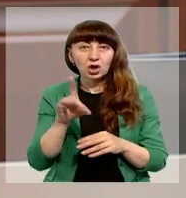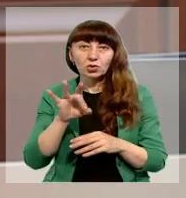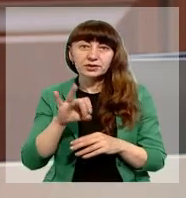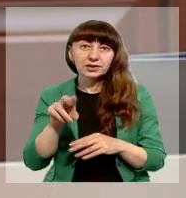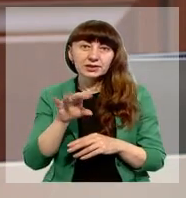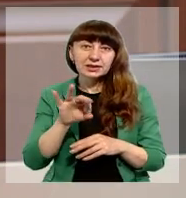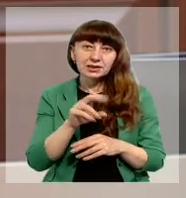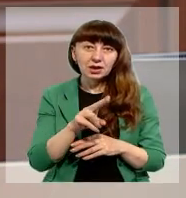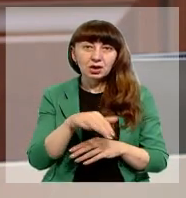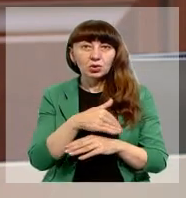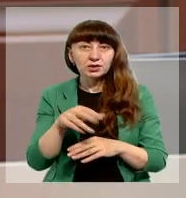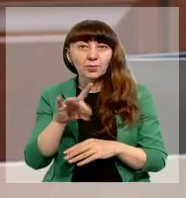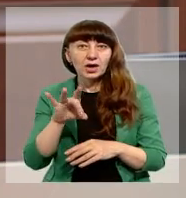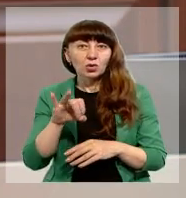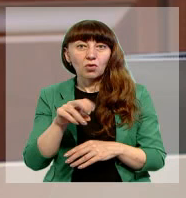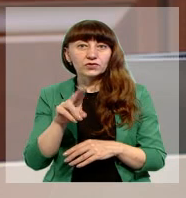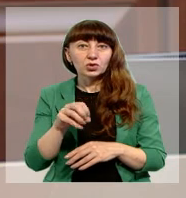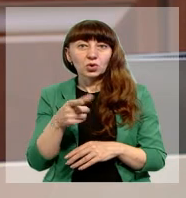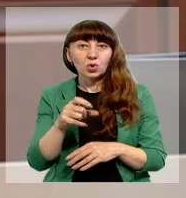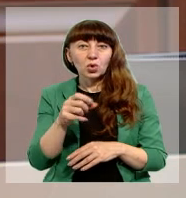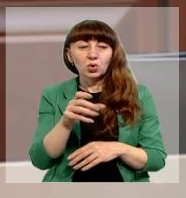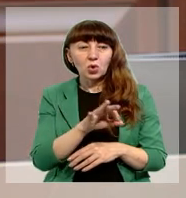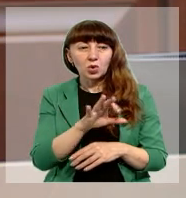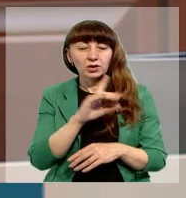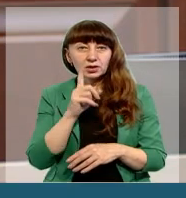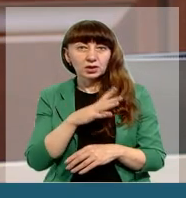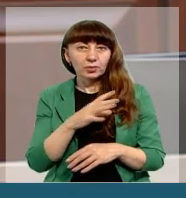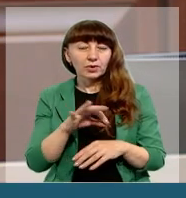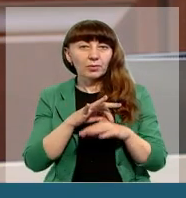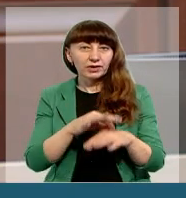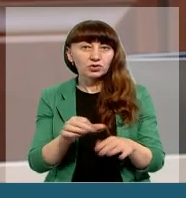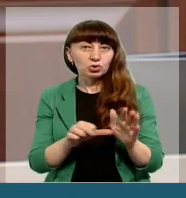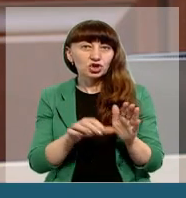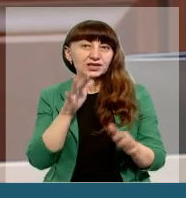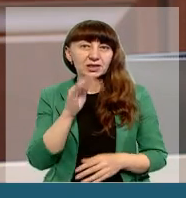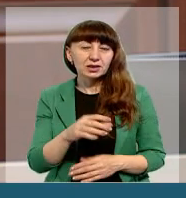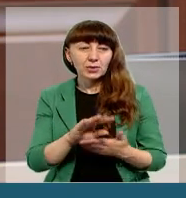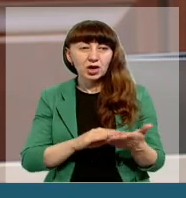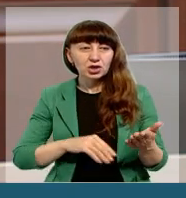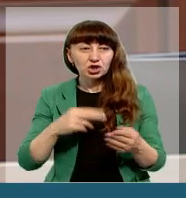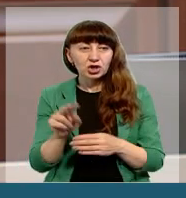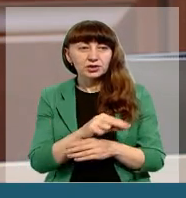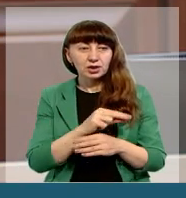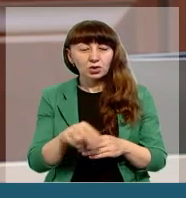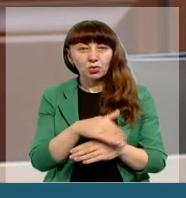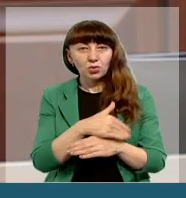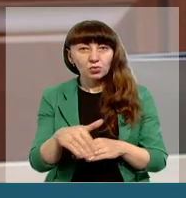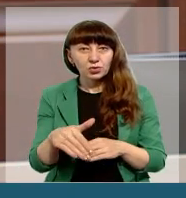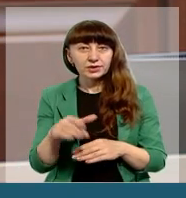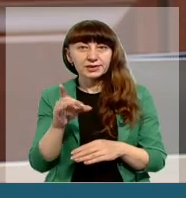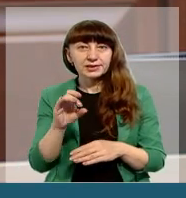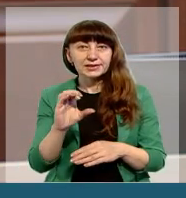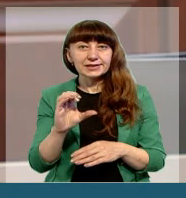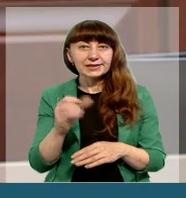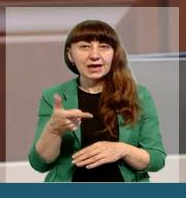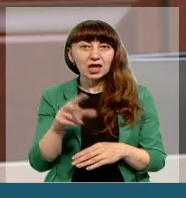Ставель-Сыздык, Маяковского, которые не проводились уже более 6 лет. Продолжается реконструкция улицы